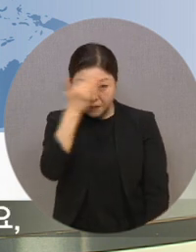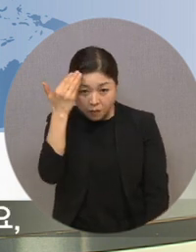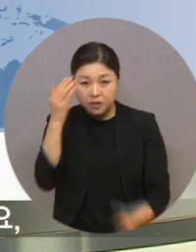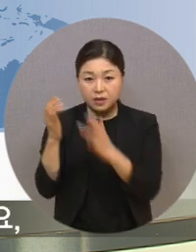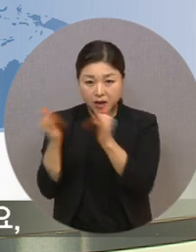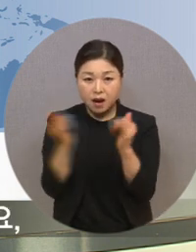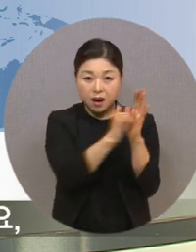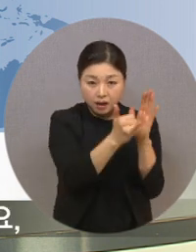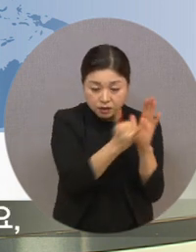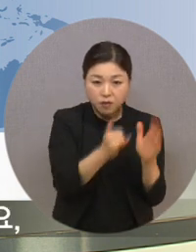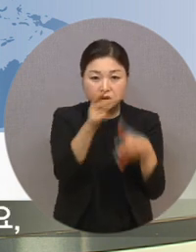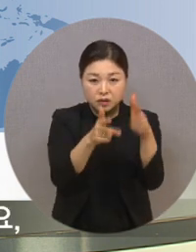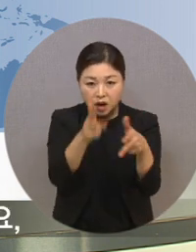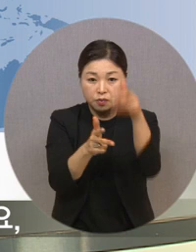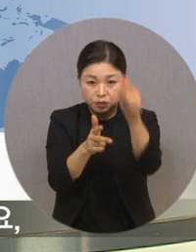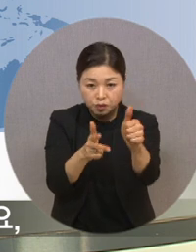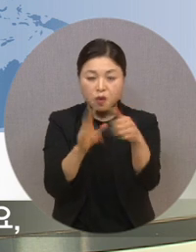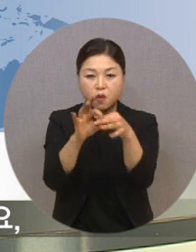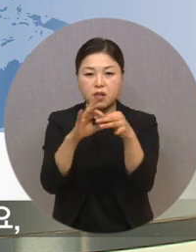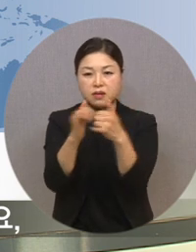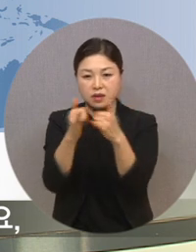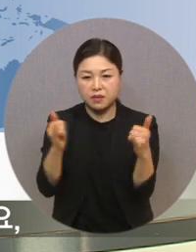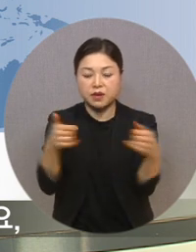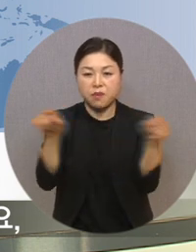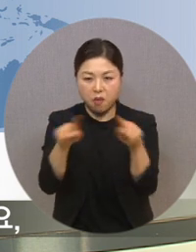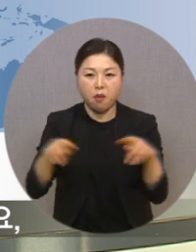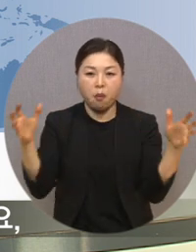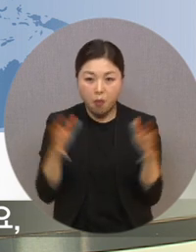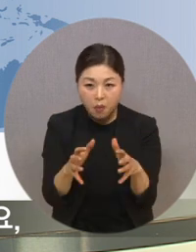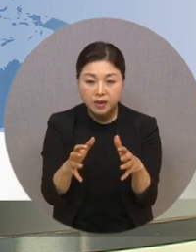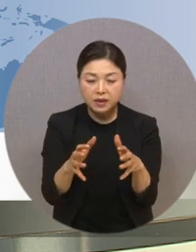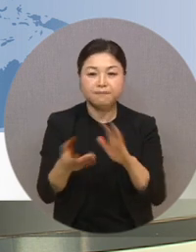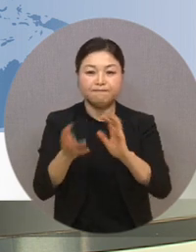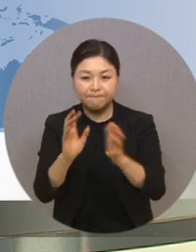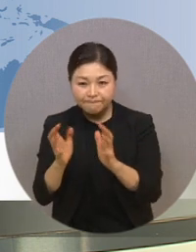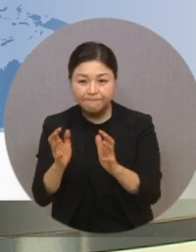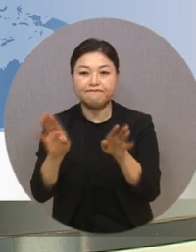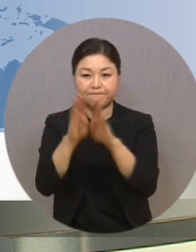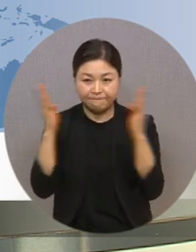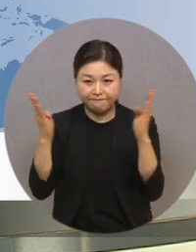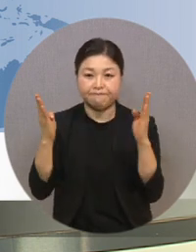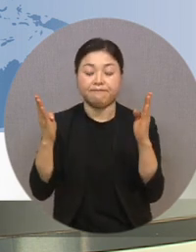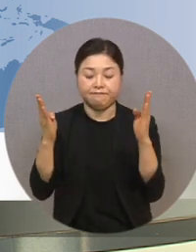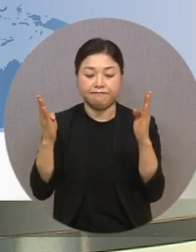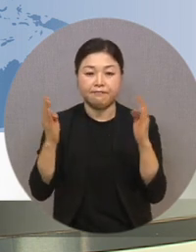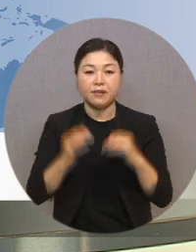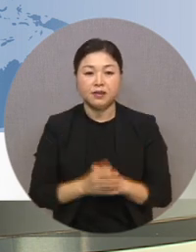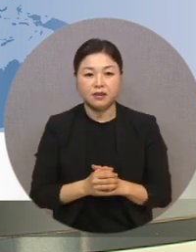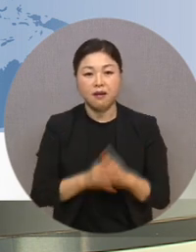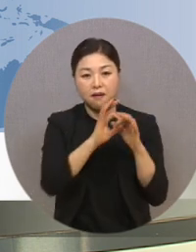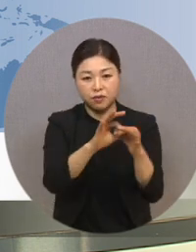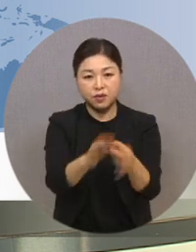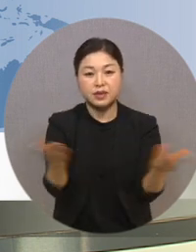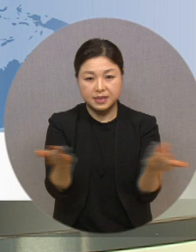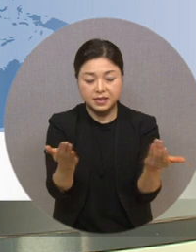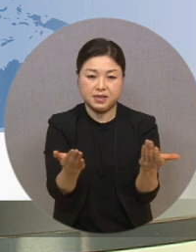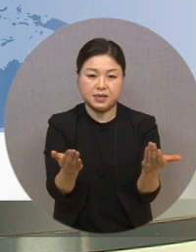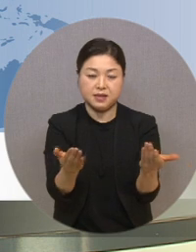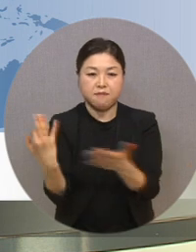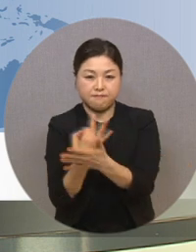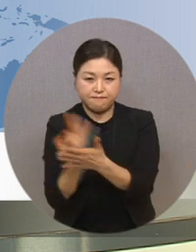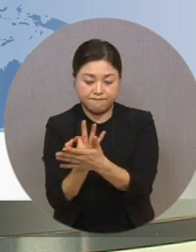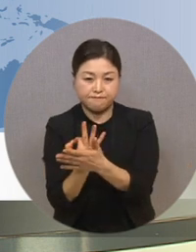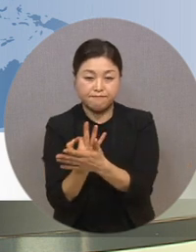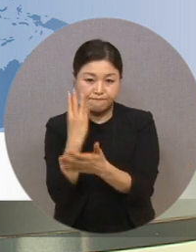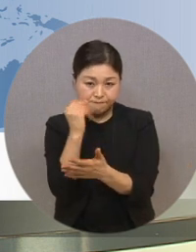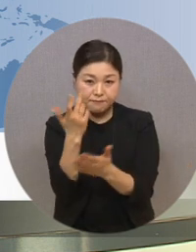가족 사업주 관계자들이 함께하는 간담회가 열렸는데요 지속적인 일과 경제적 자립을 위해 요구되는